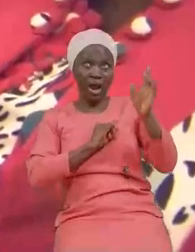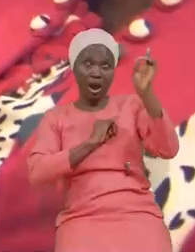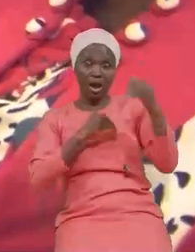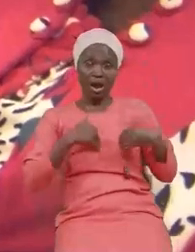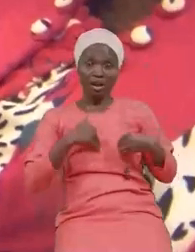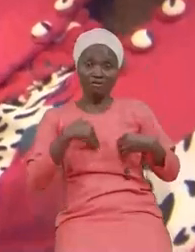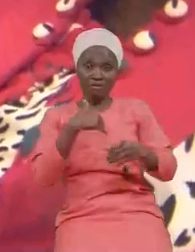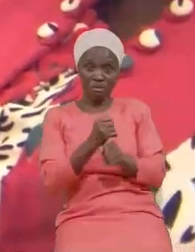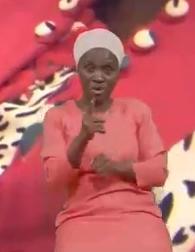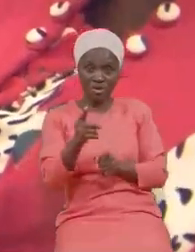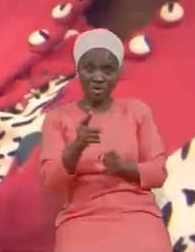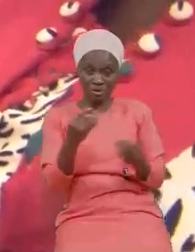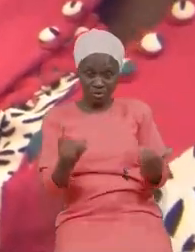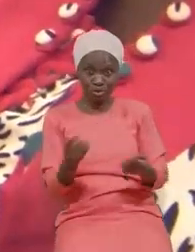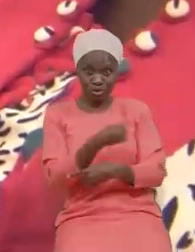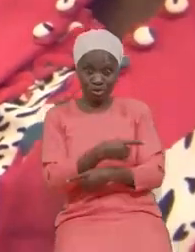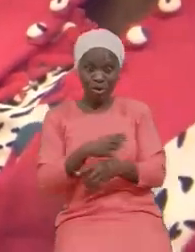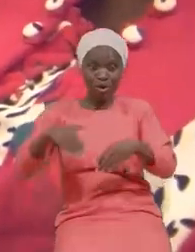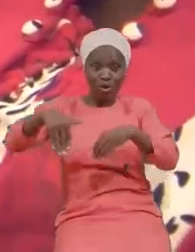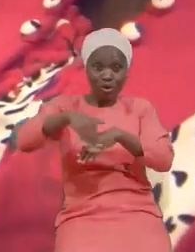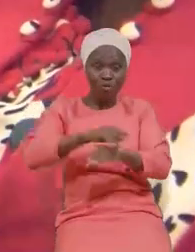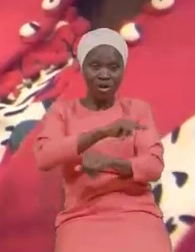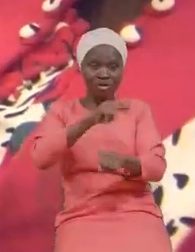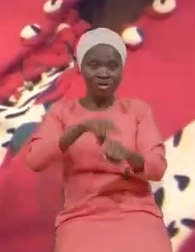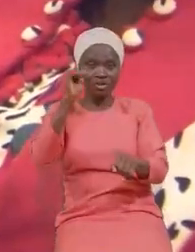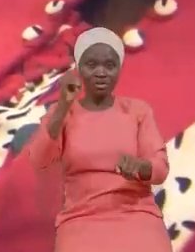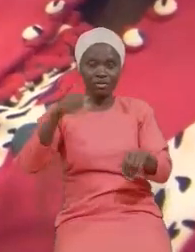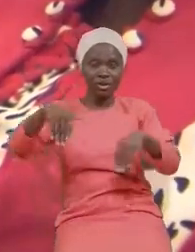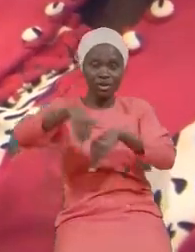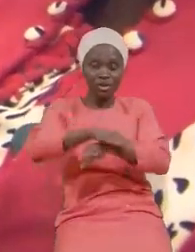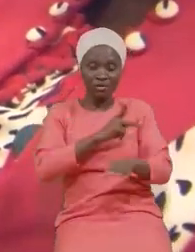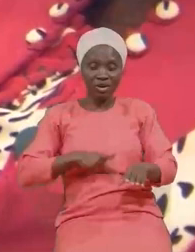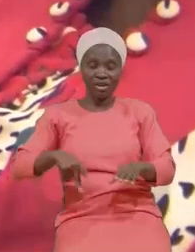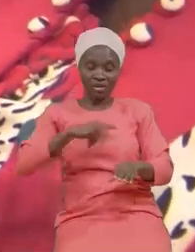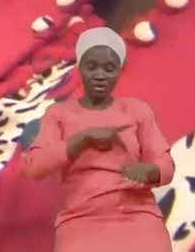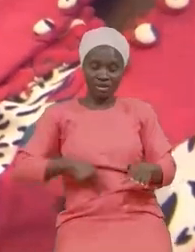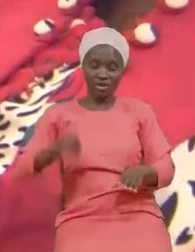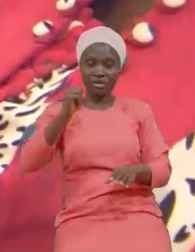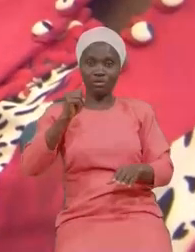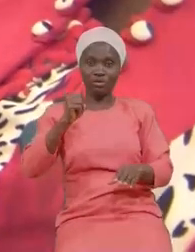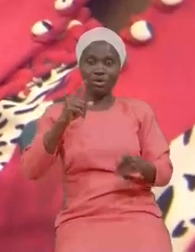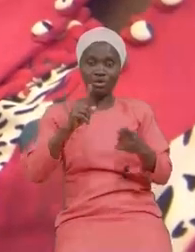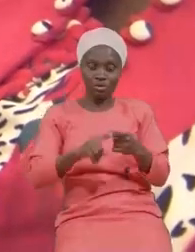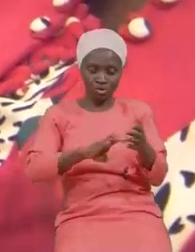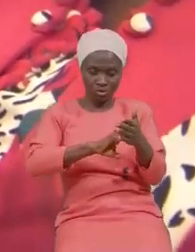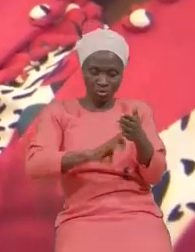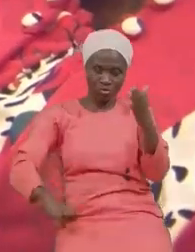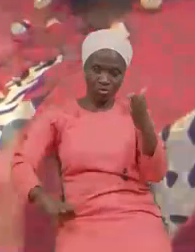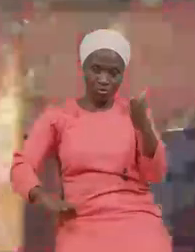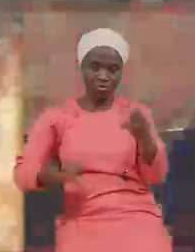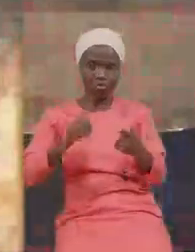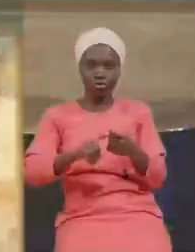sur les nations et sur les royaumes pourquoi tu arraches et que tu abattes